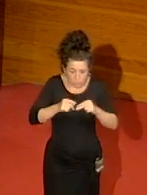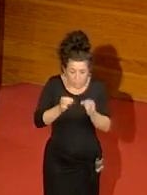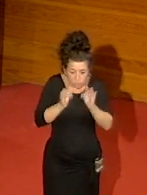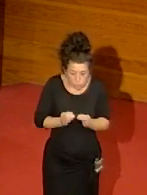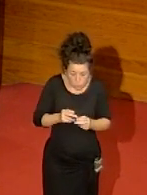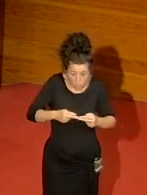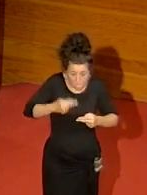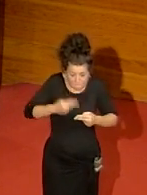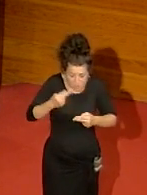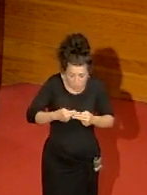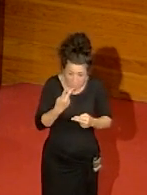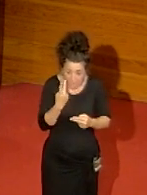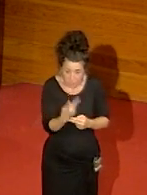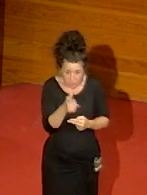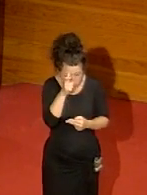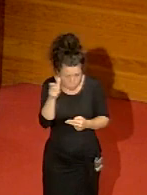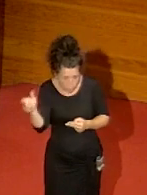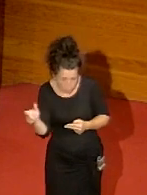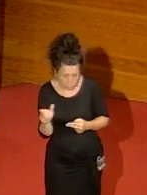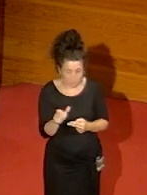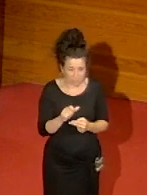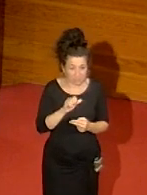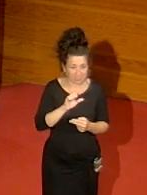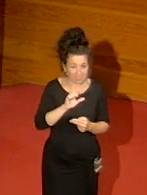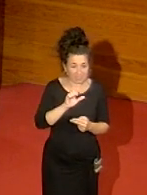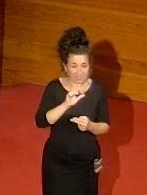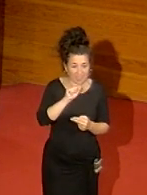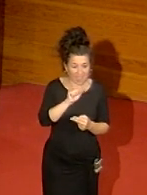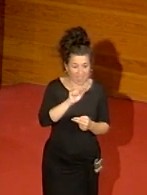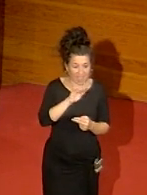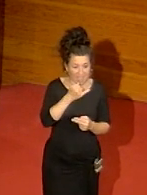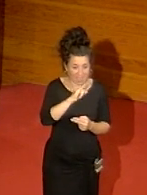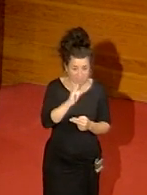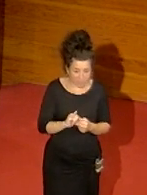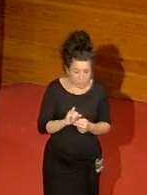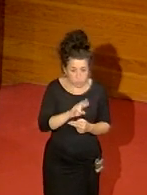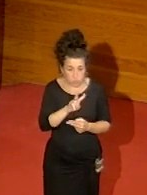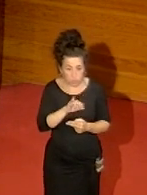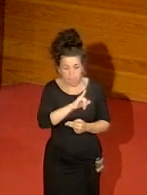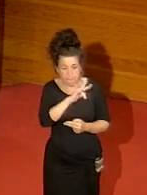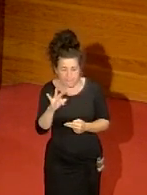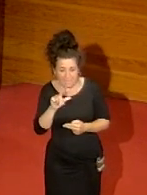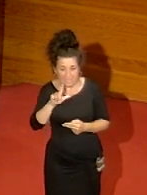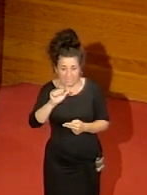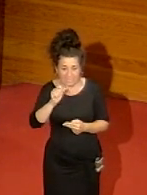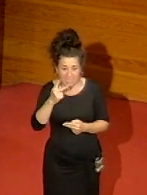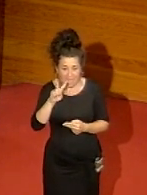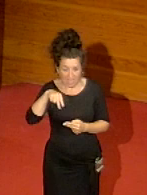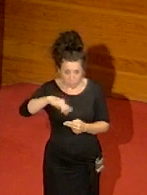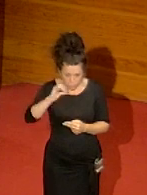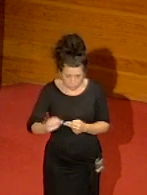hor mugan, ez? Eta horregatik niretzako mugek ez dakit badute zerbait. Eta